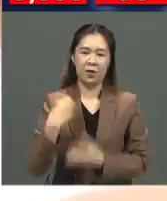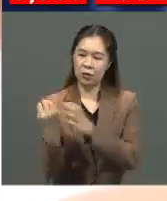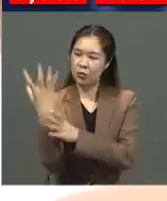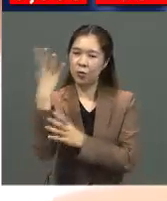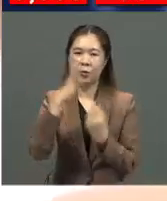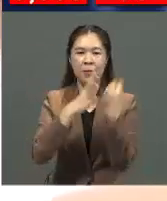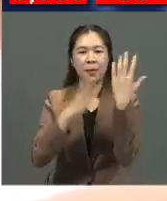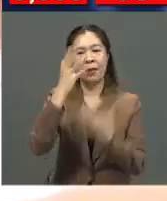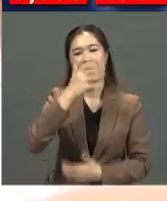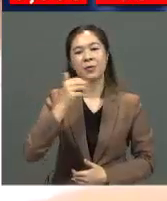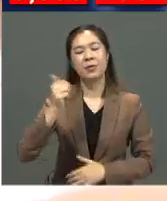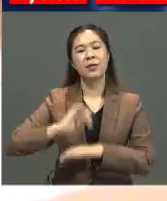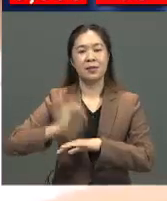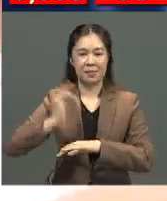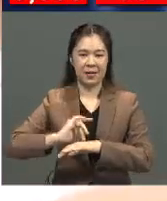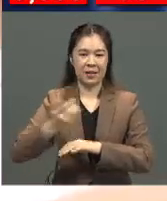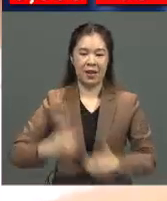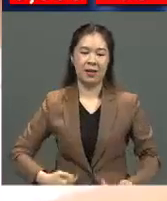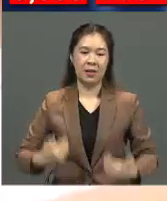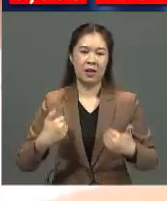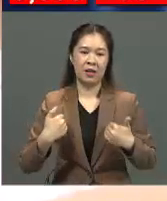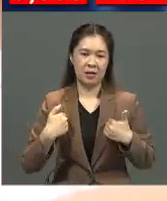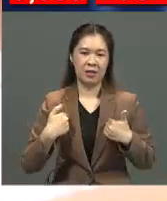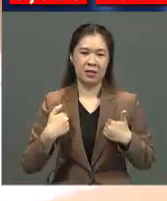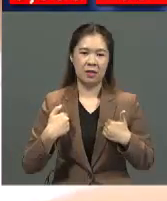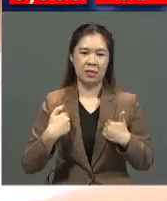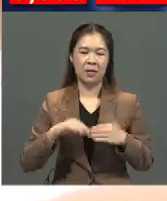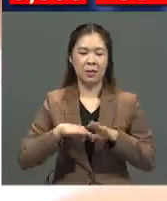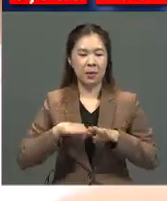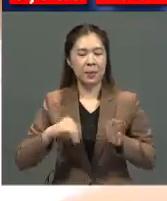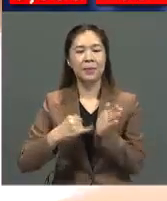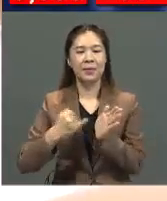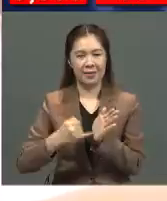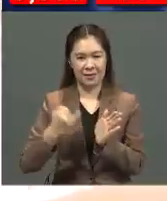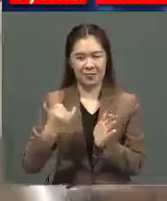ครับแล้วทุกอย่างก็เป็นธรรมชาติวิถีของคนที่นี่ก็เป็นวิถีแบบเรียบง่าย